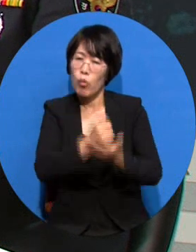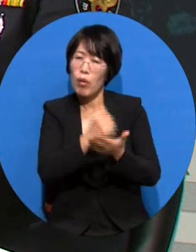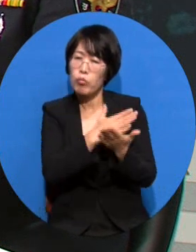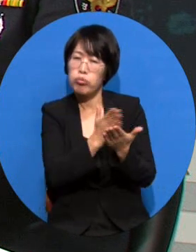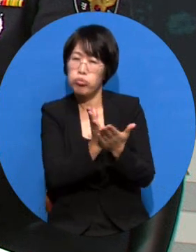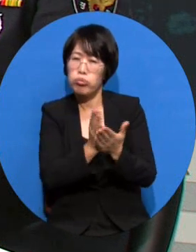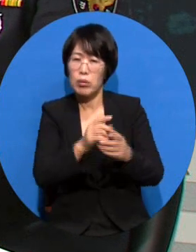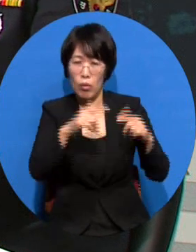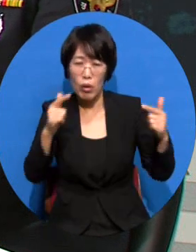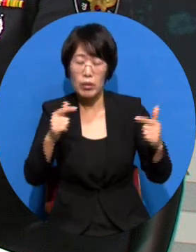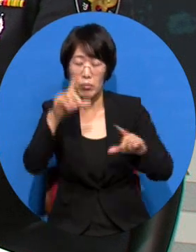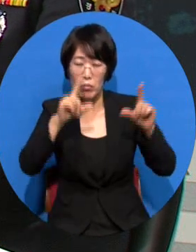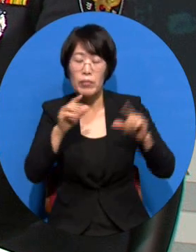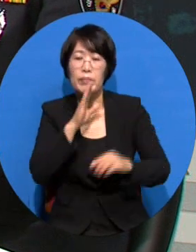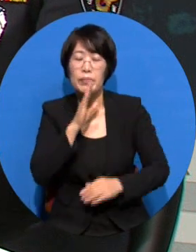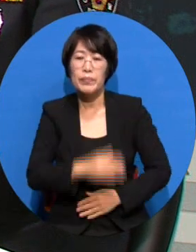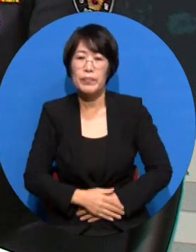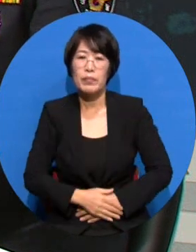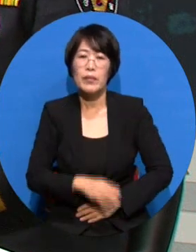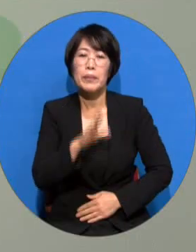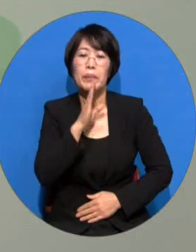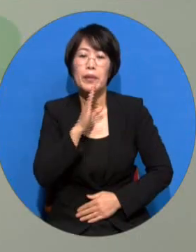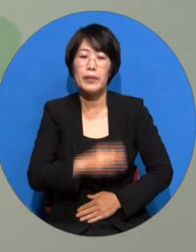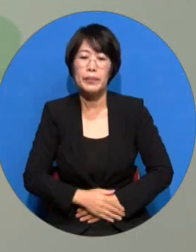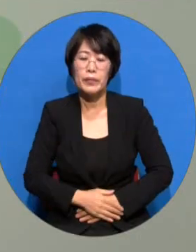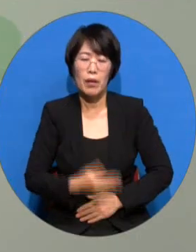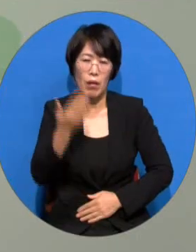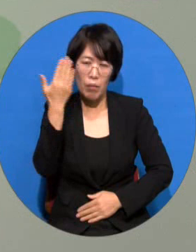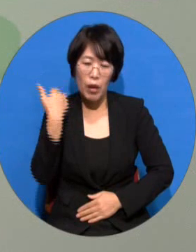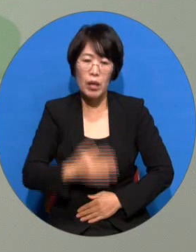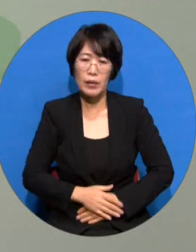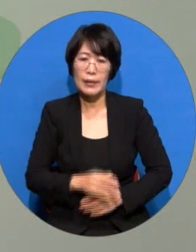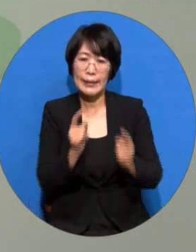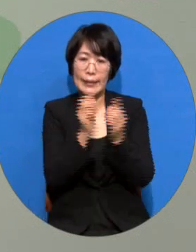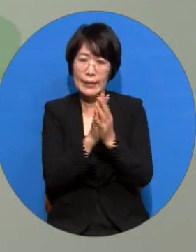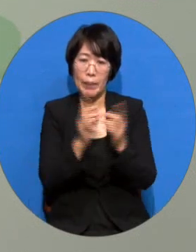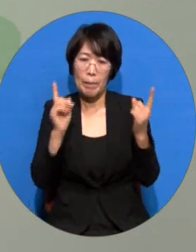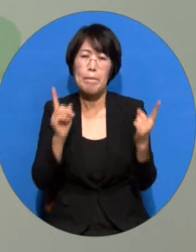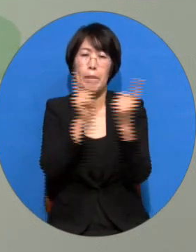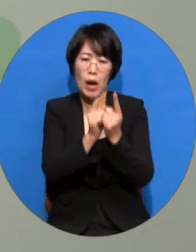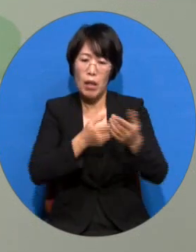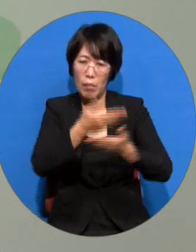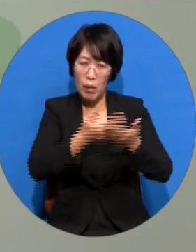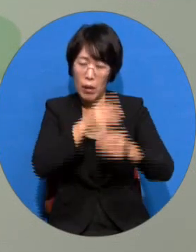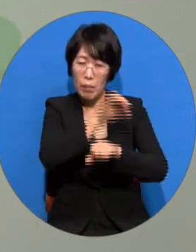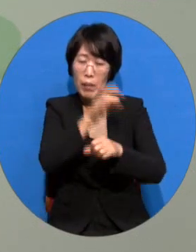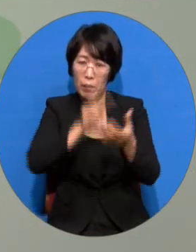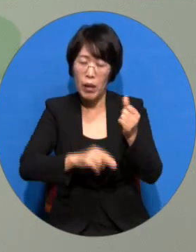상당의 다양해지고 있는 모양새 예요 4 과거에는 사람과 사람이 직접 만나서 거래를 했는데